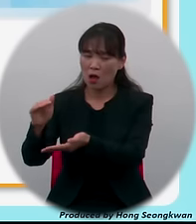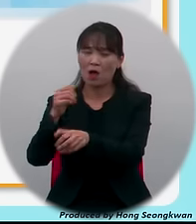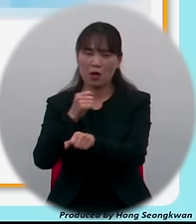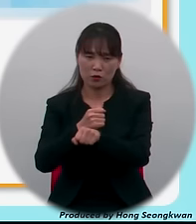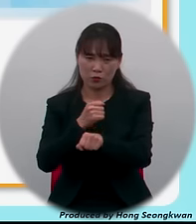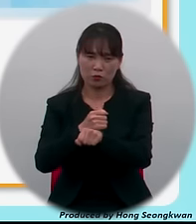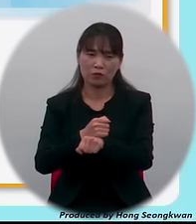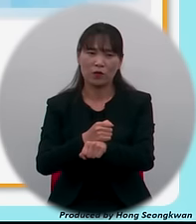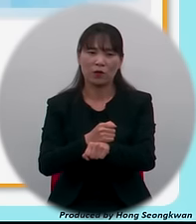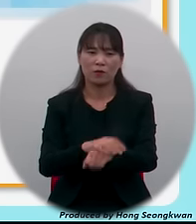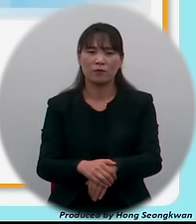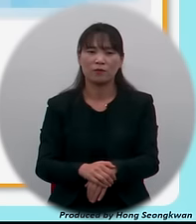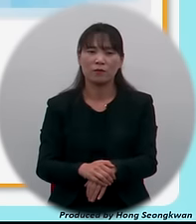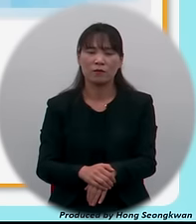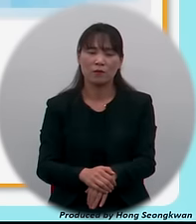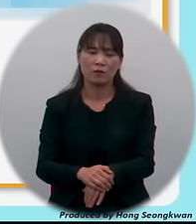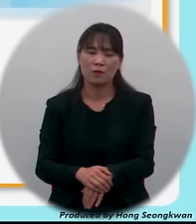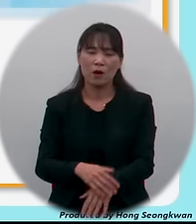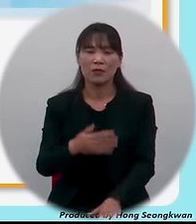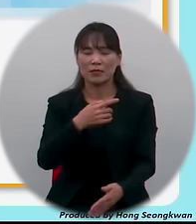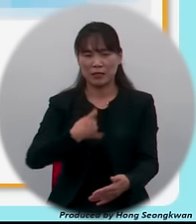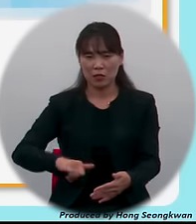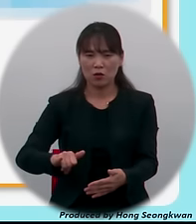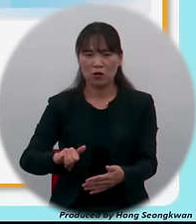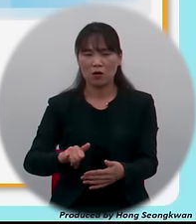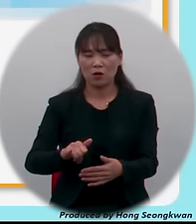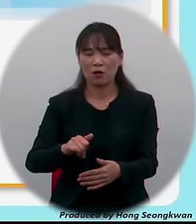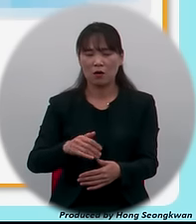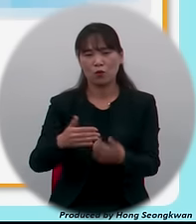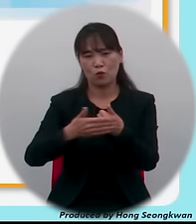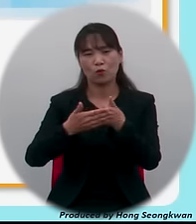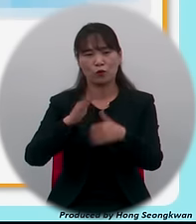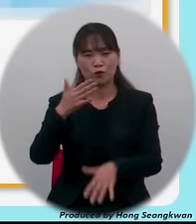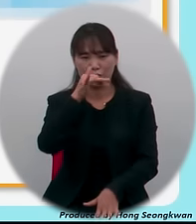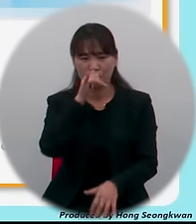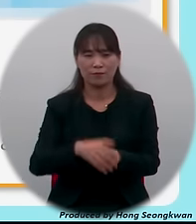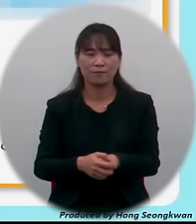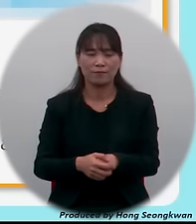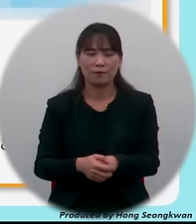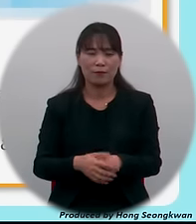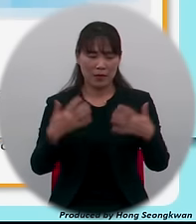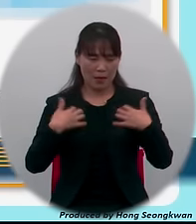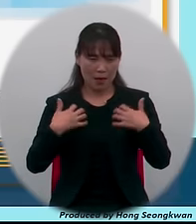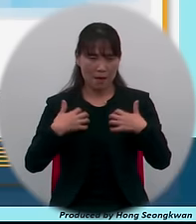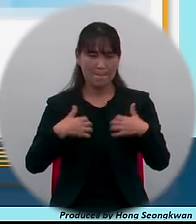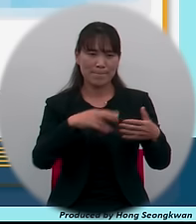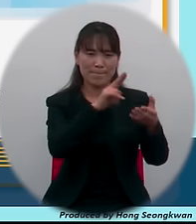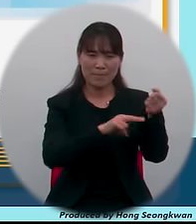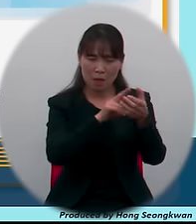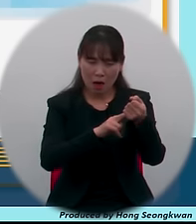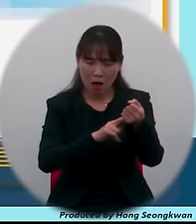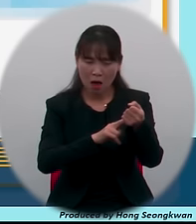사실은 소중한 현금이 나갔었던 거야라고 알려 주시는게 제일 중요해요 단 여기서 조심하셔야 될 거